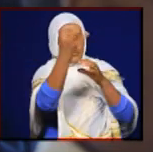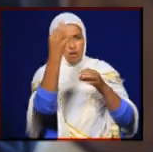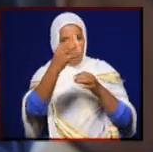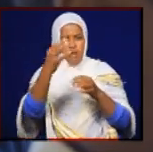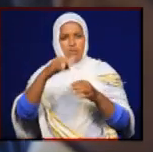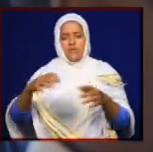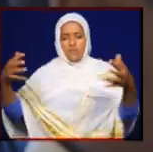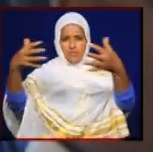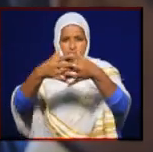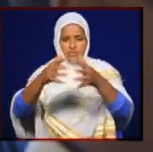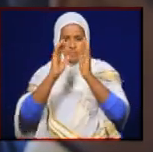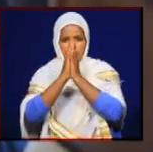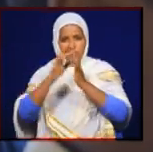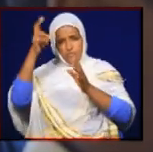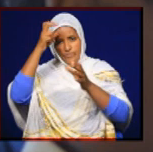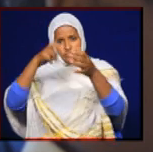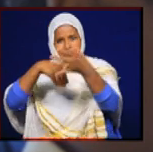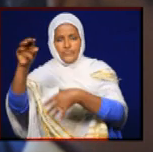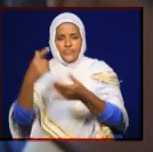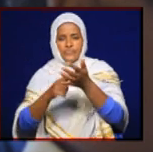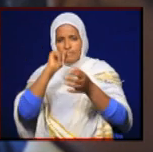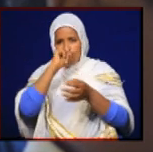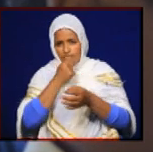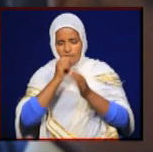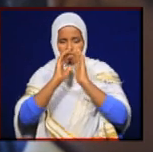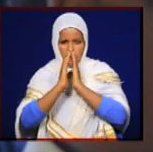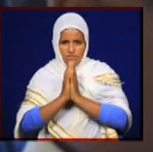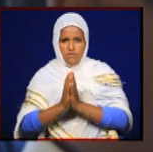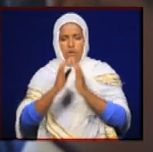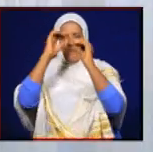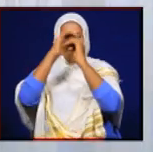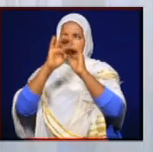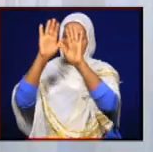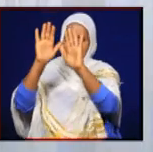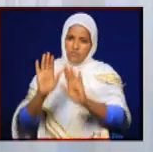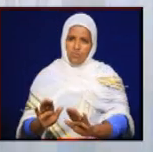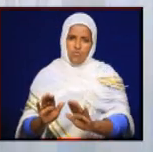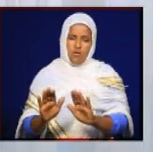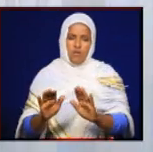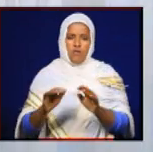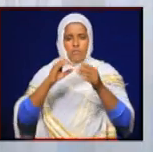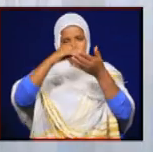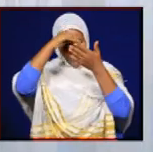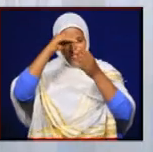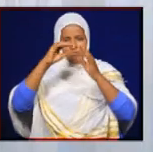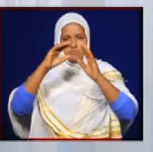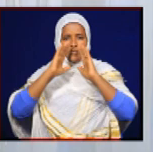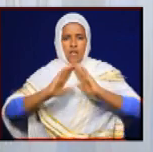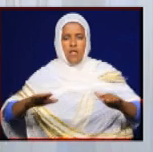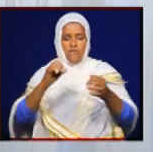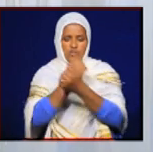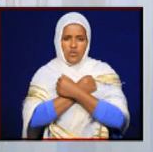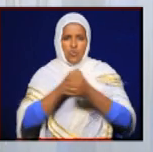አስተምርሃል በመብረቅ ጸሎትህ አጋንን ጠፍተዋል ትግስትህ ጽናትህ በአምላክህ ተደንቋል መምህረ ሰላም